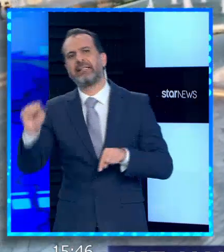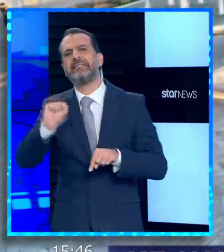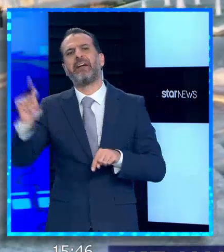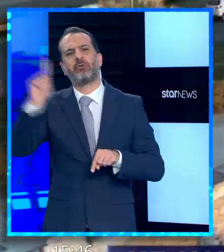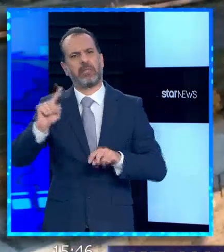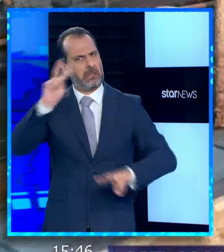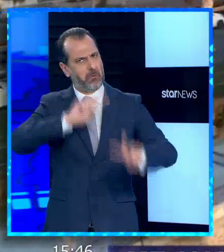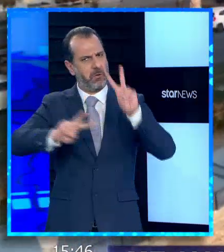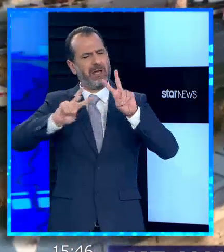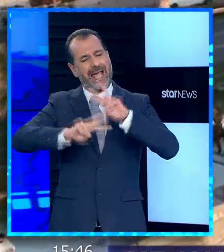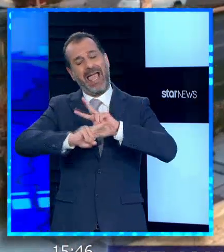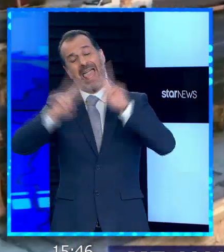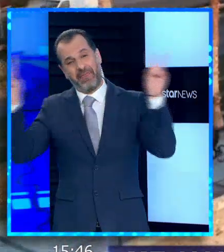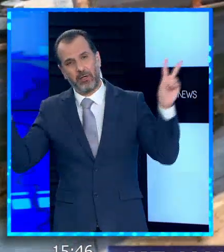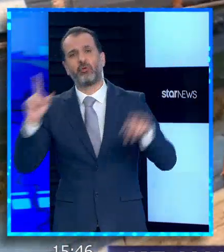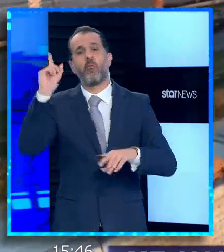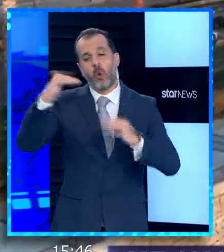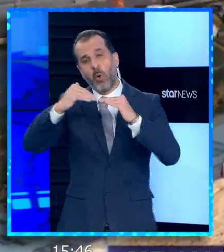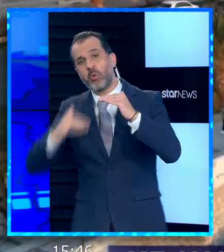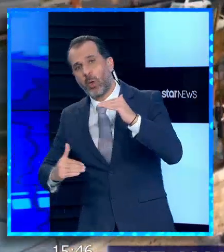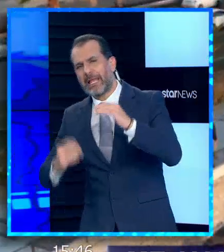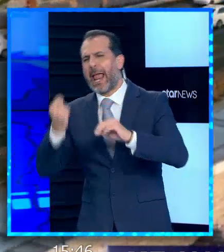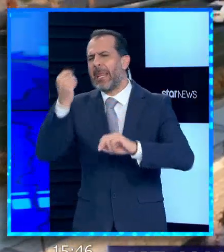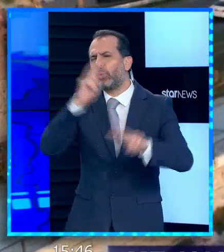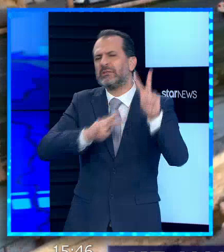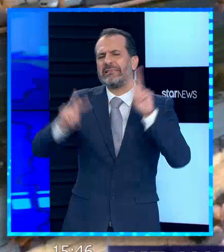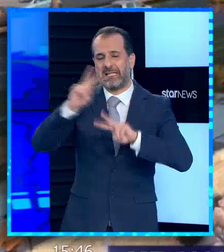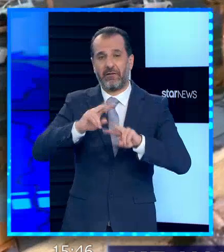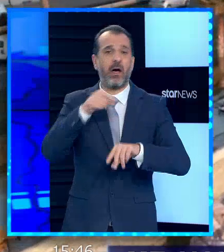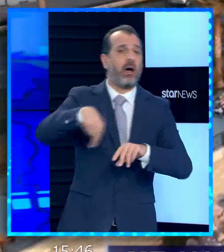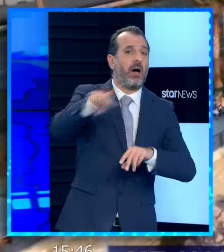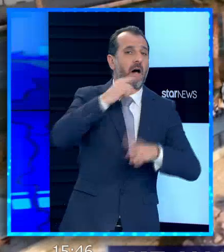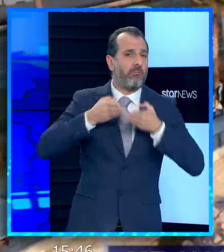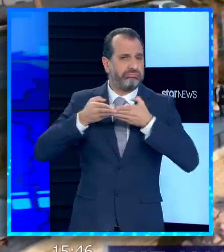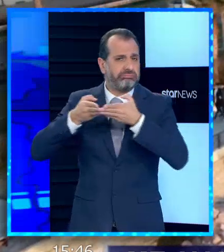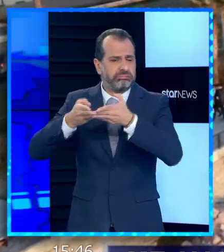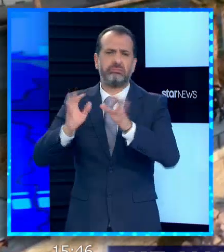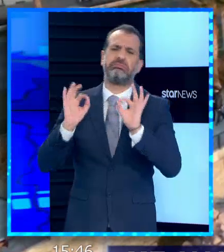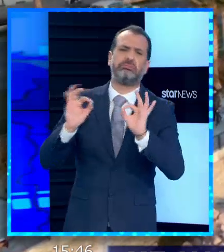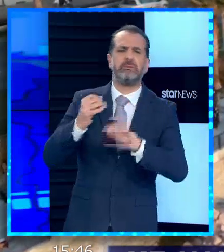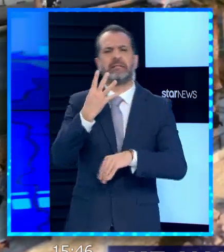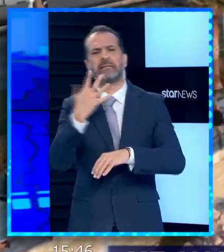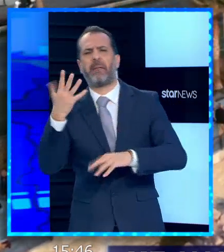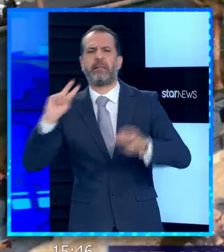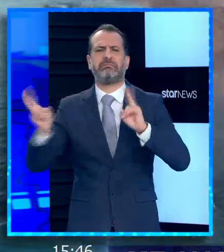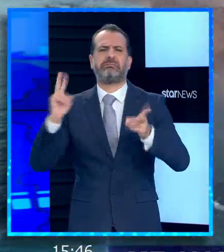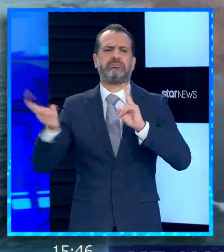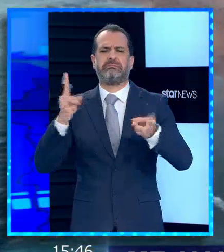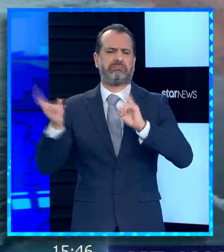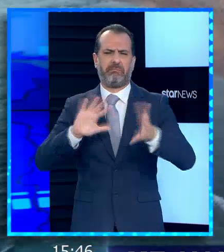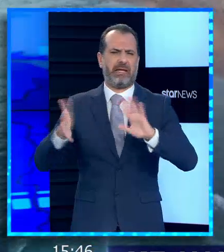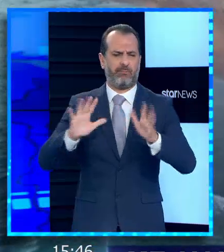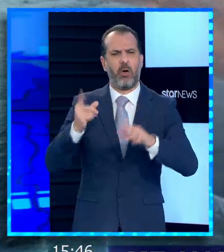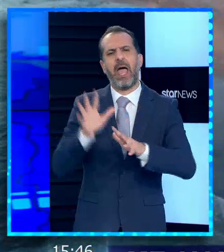στα νότια μόνο. Οι άνεμοι δεν θα ξεπερνούν για αυτούς που θα ταξιδέψουν για τα νησιά τα 4 με 5 μποφόρ στα πελάγια, κυρίως